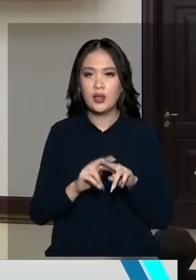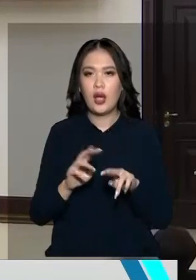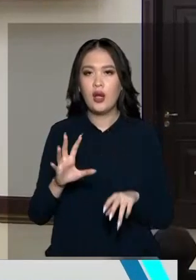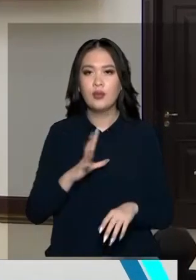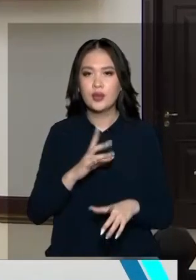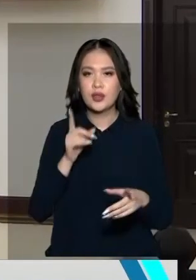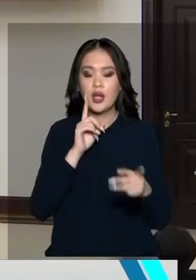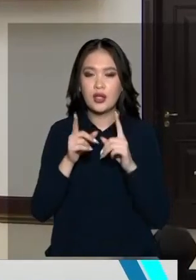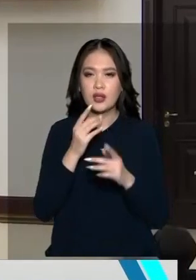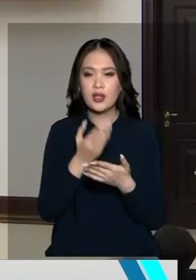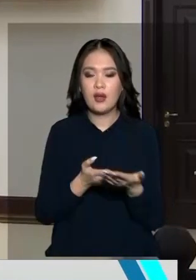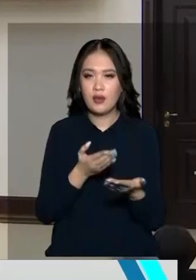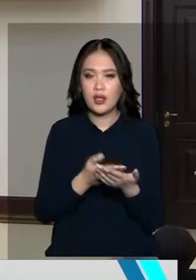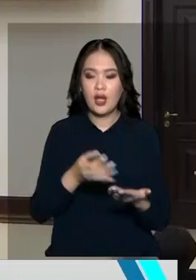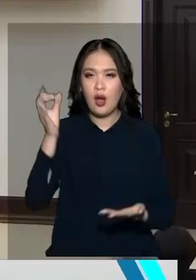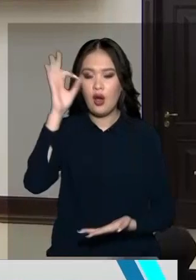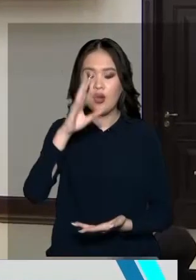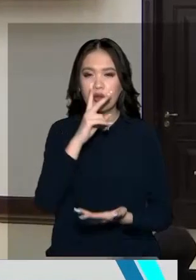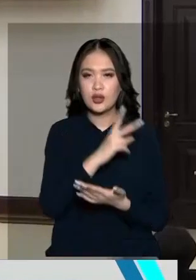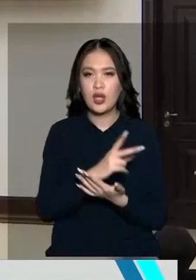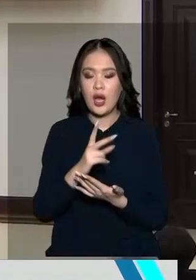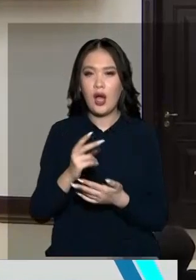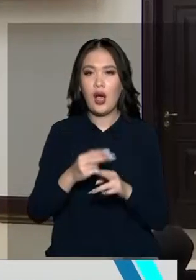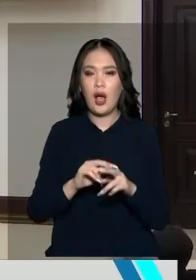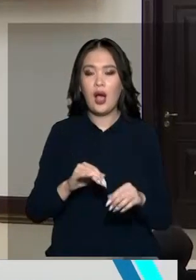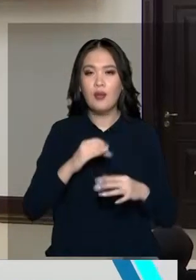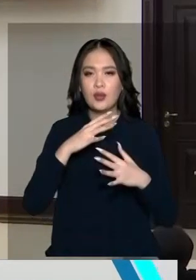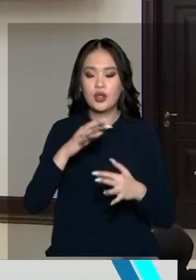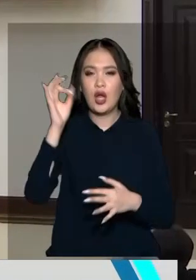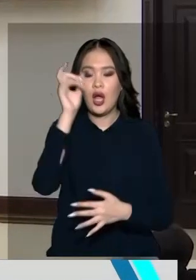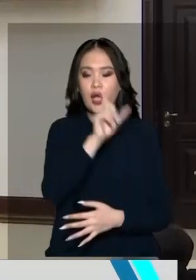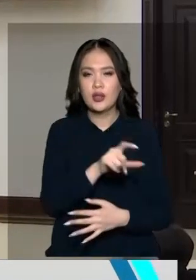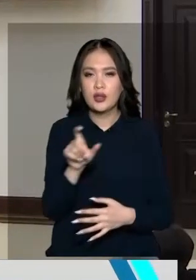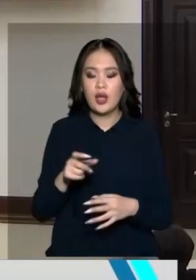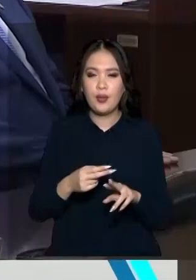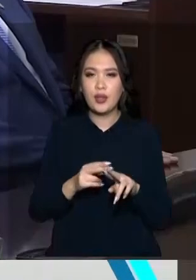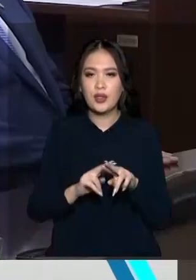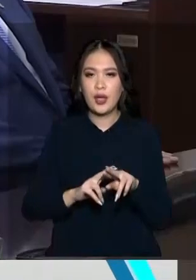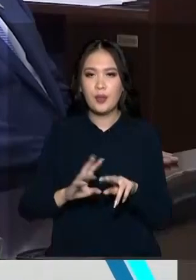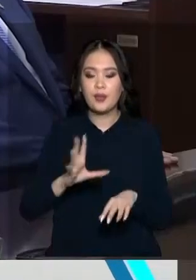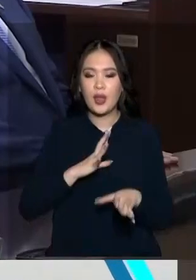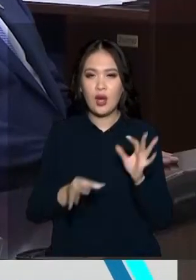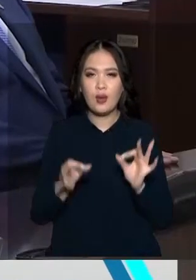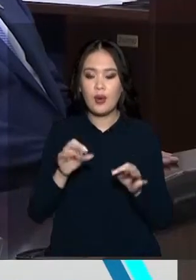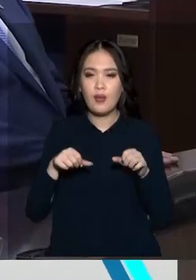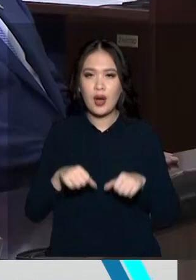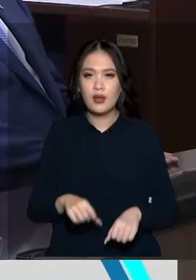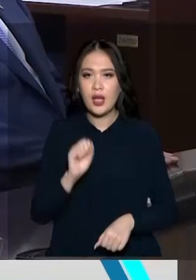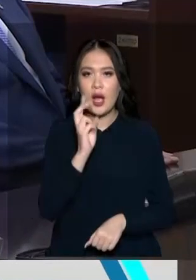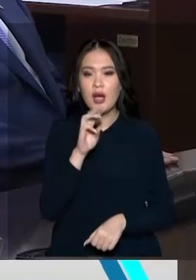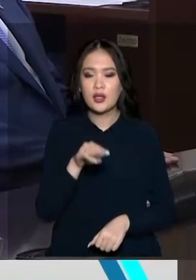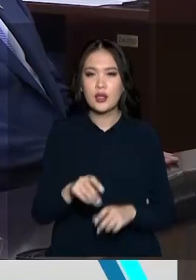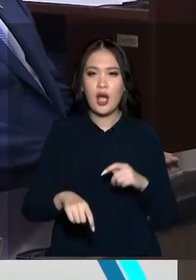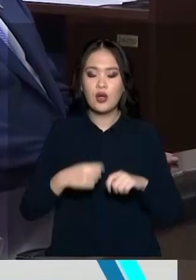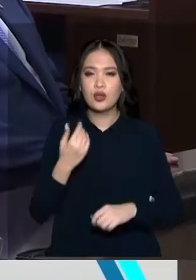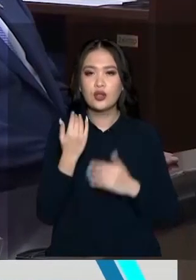Конституционного совета, будет рассматривать и обращения граждан, считающих, что определенные нормативные правовые акты